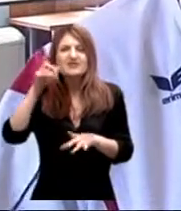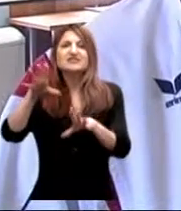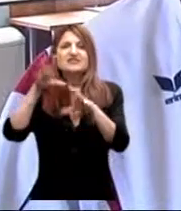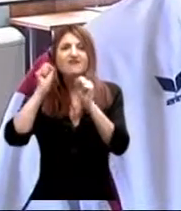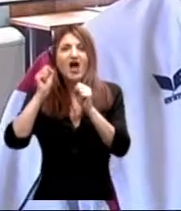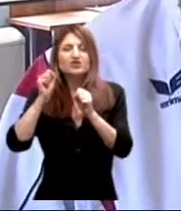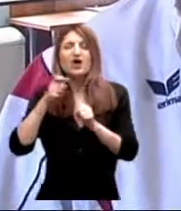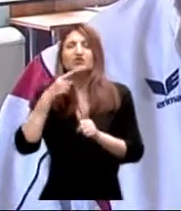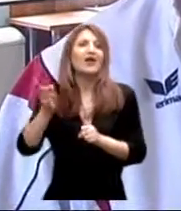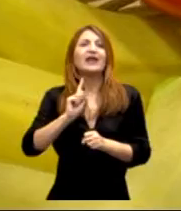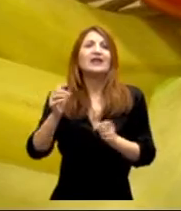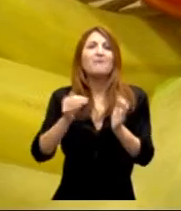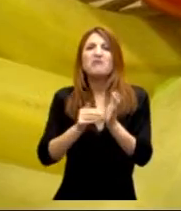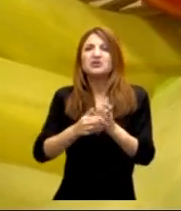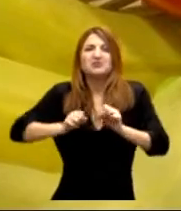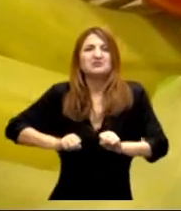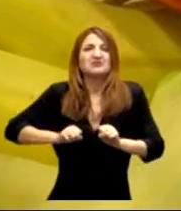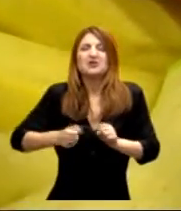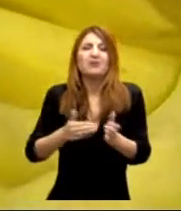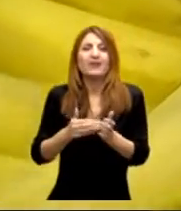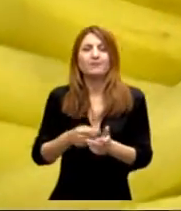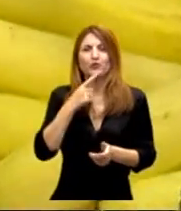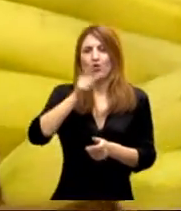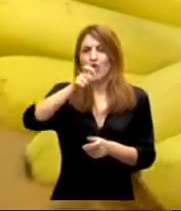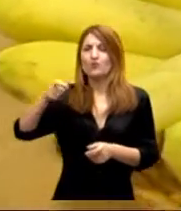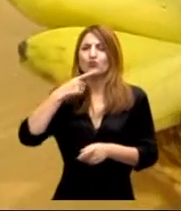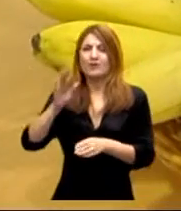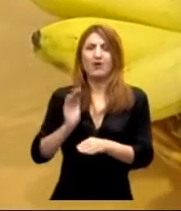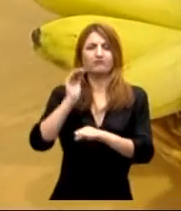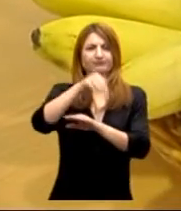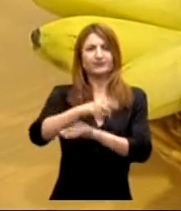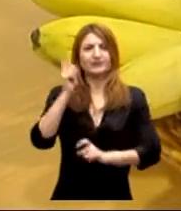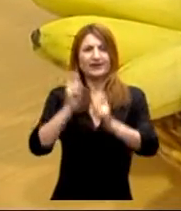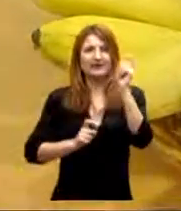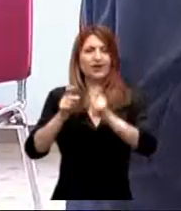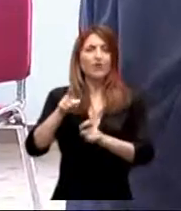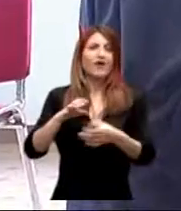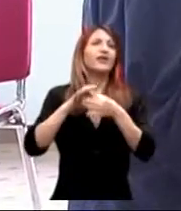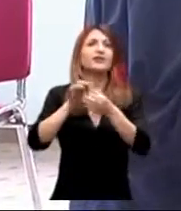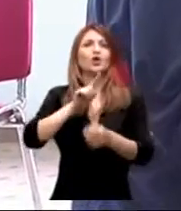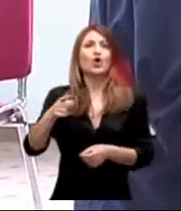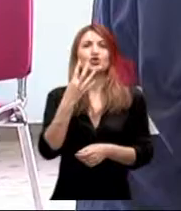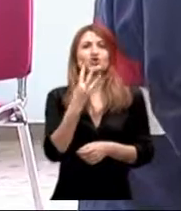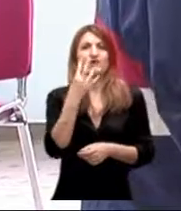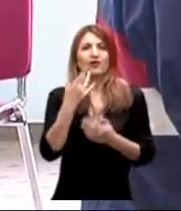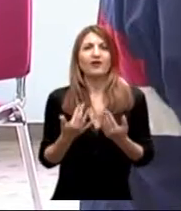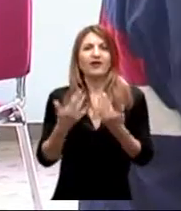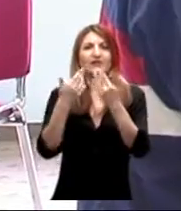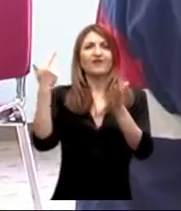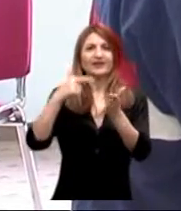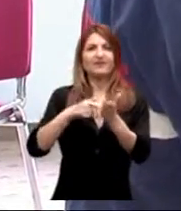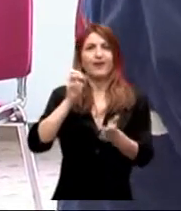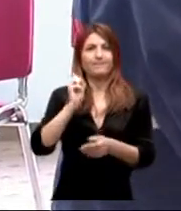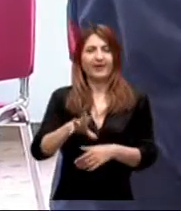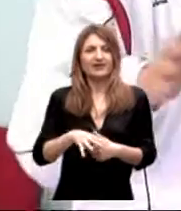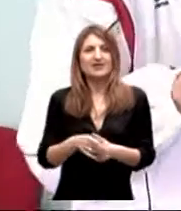njima nije potrebna pretilost. Program je namijenjen osobama s prekomjernom tjelesnom težinom te traje do 4. travnja 2015.